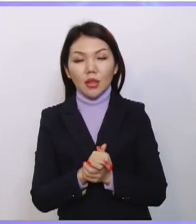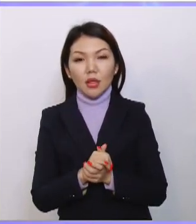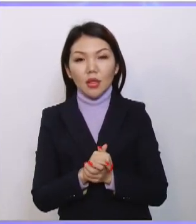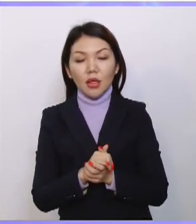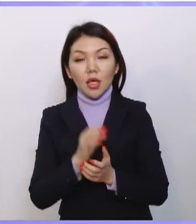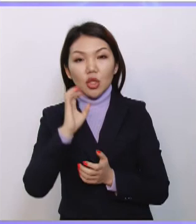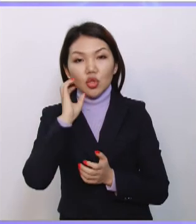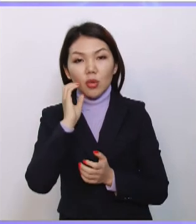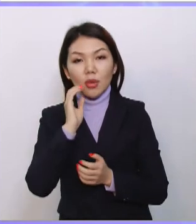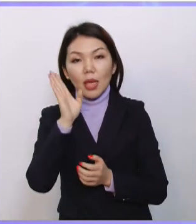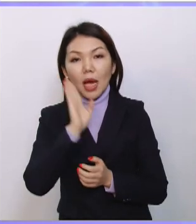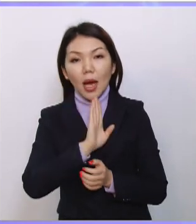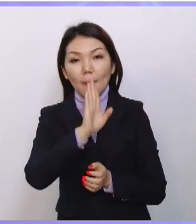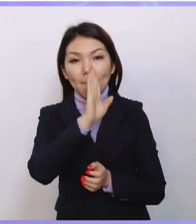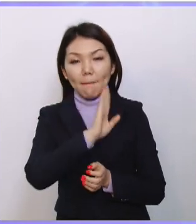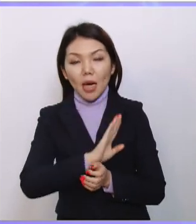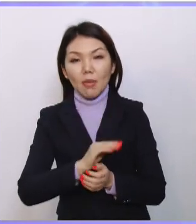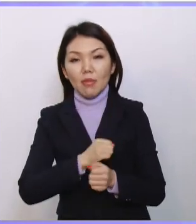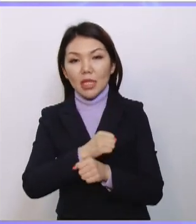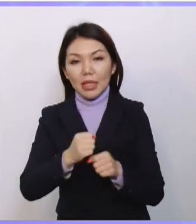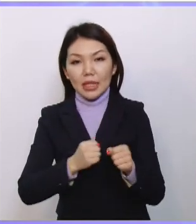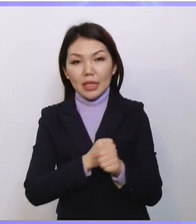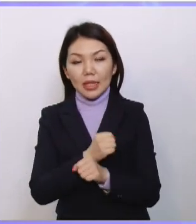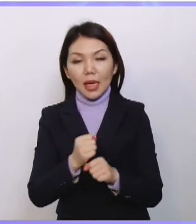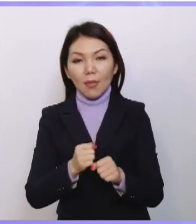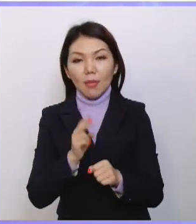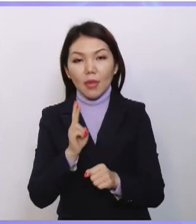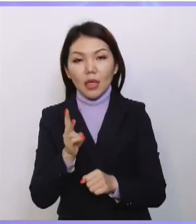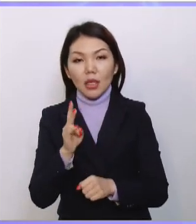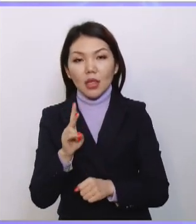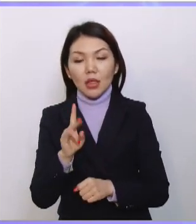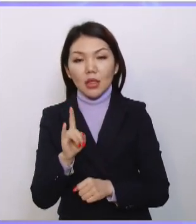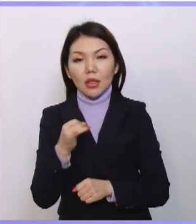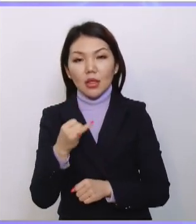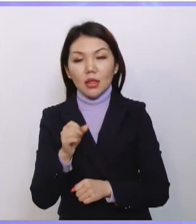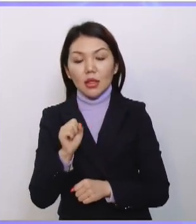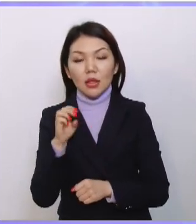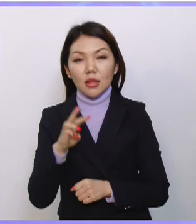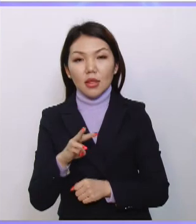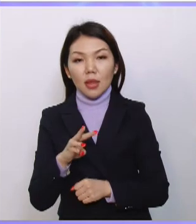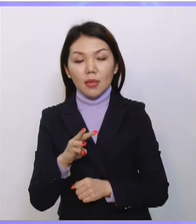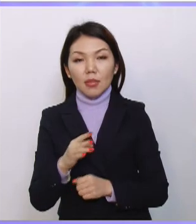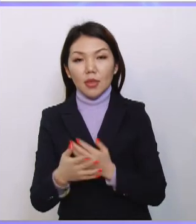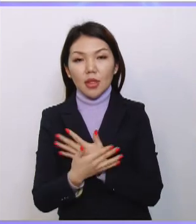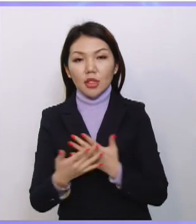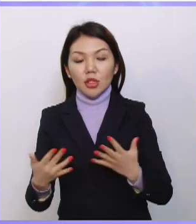enem menen apam jemişterden kıyam, şire jasaşat. Turabı baldar.